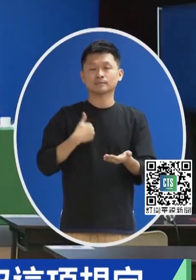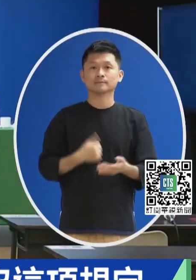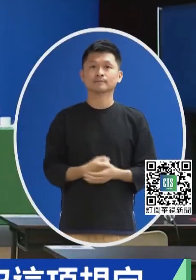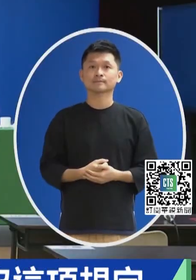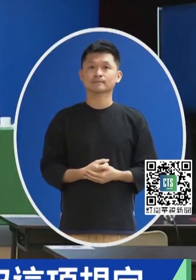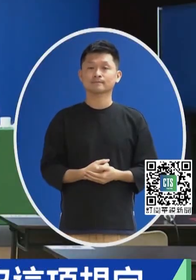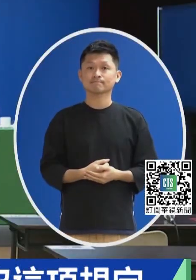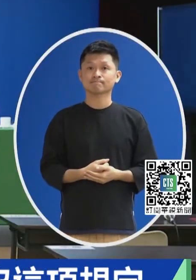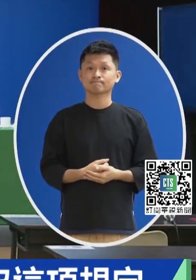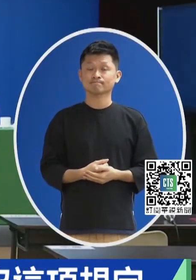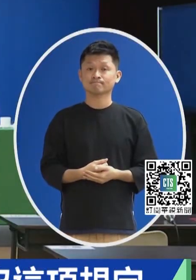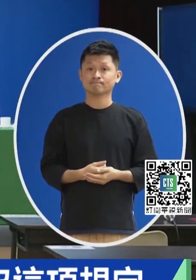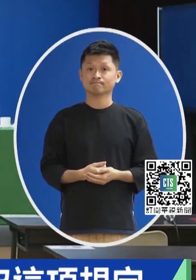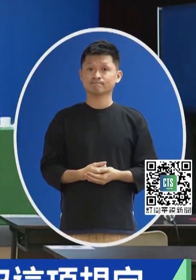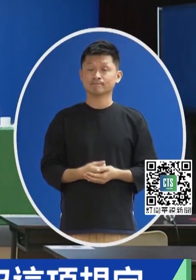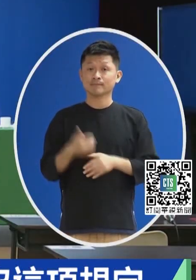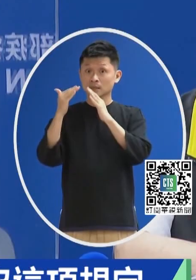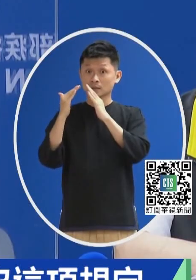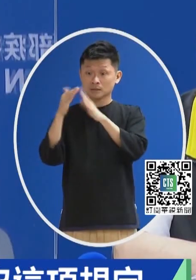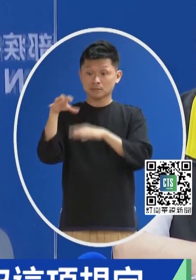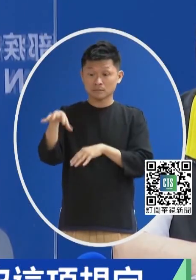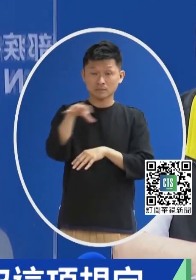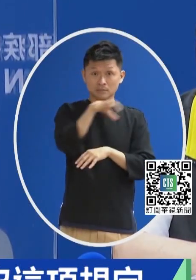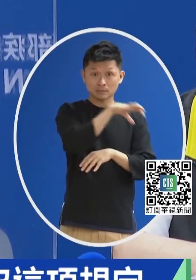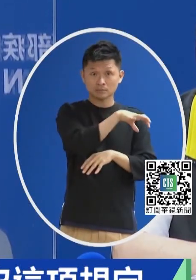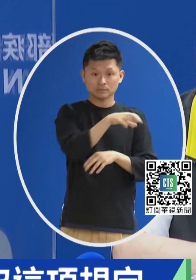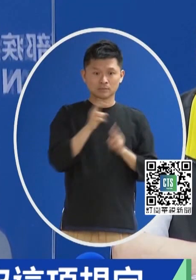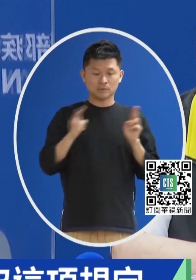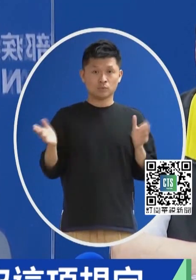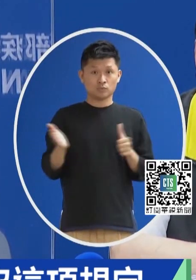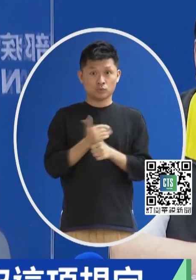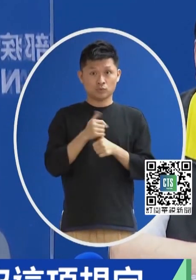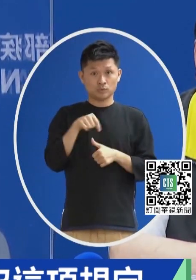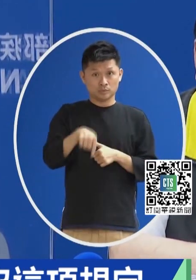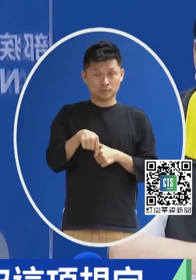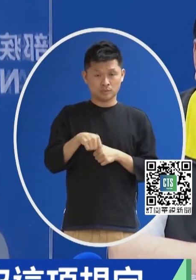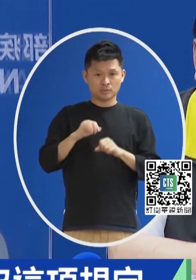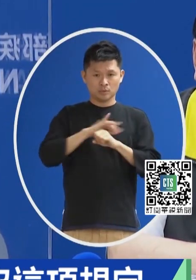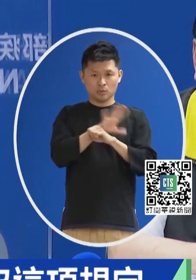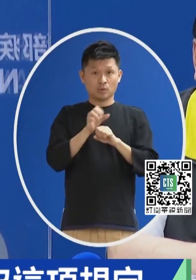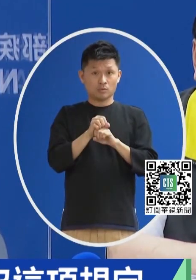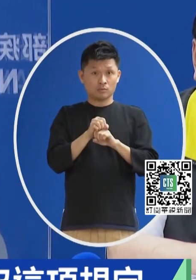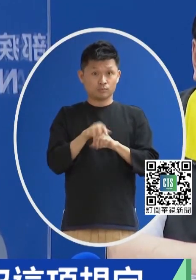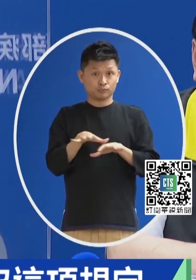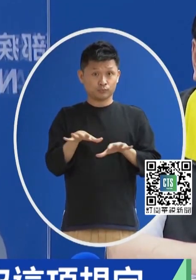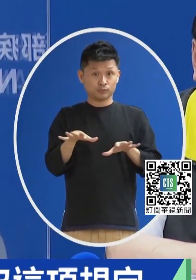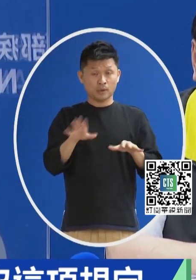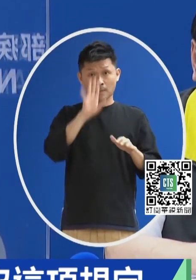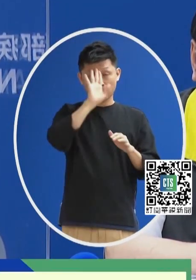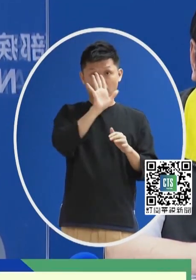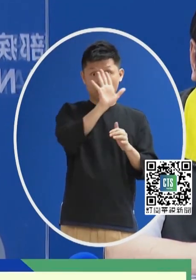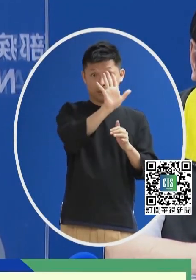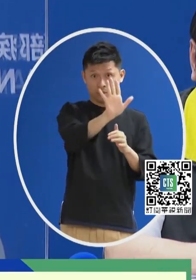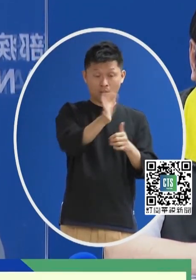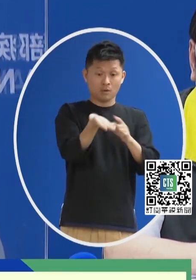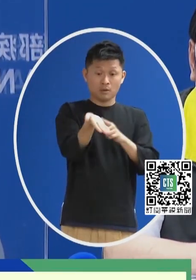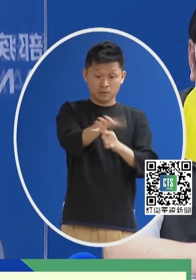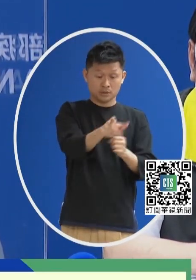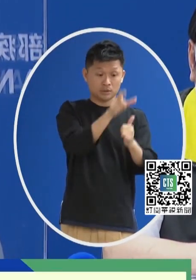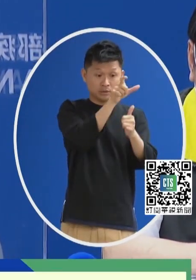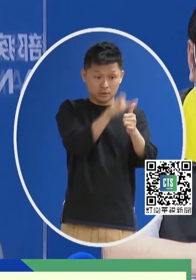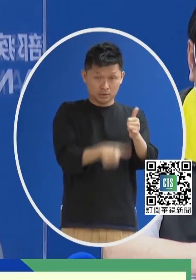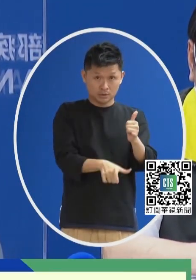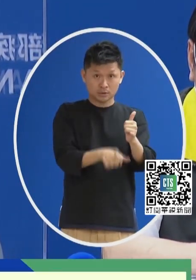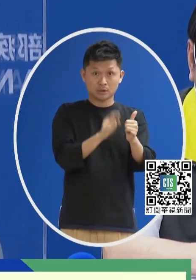名，去年6月8号副指挥官陈宗彦明明确认24小时内要火化。 确诊者死亡的部分有这样子